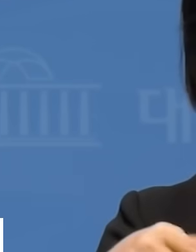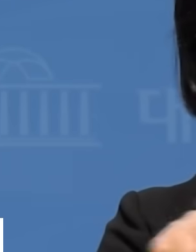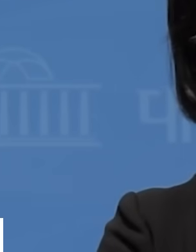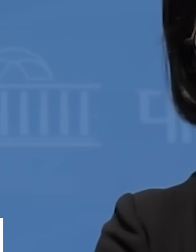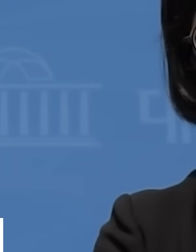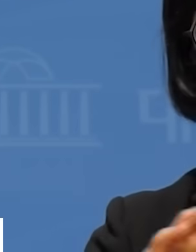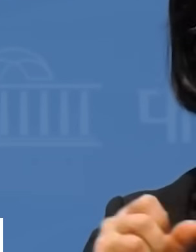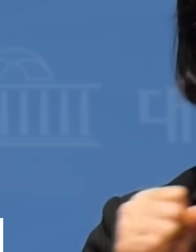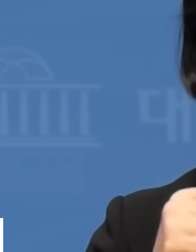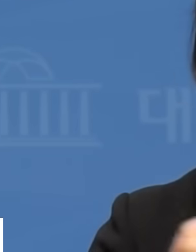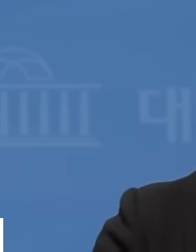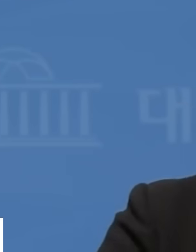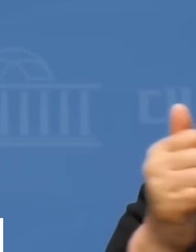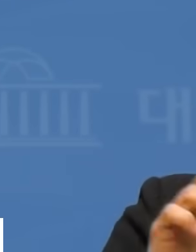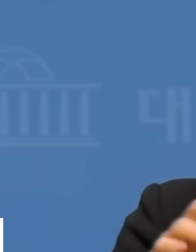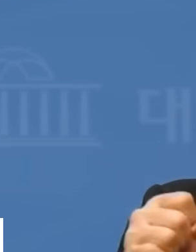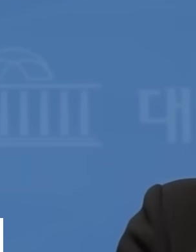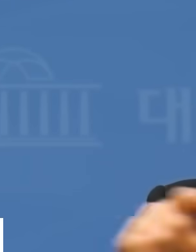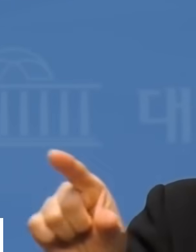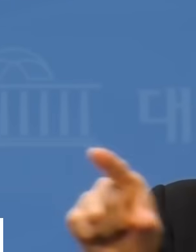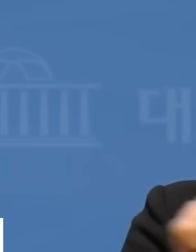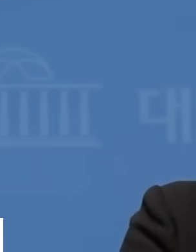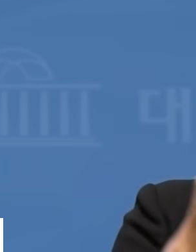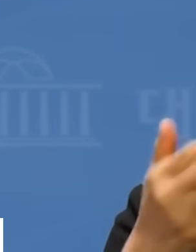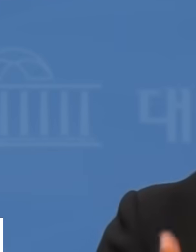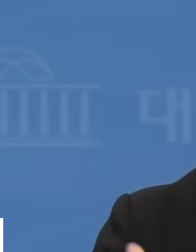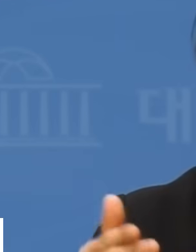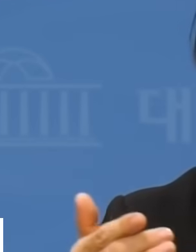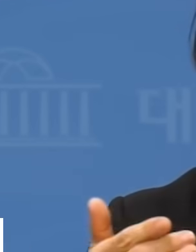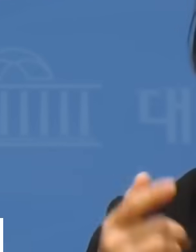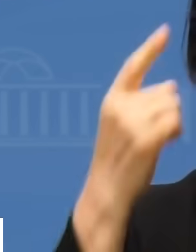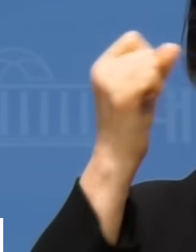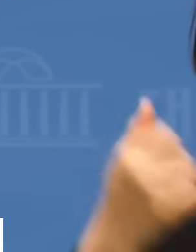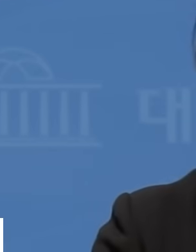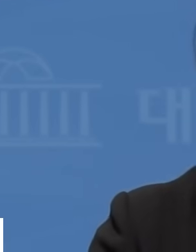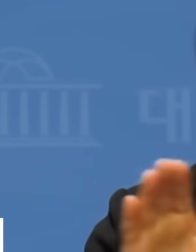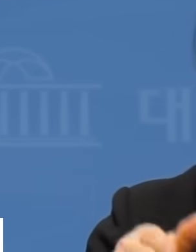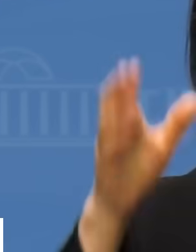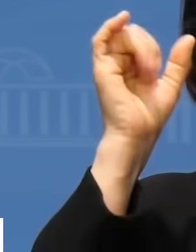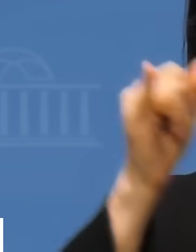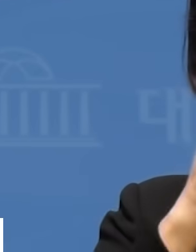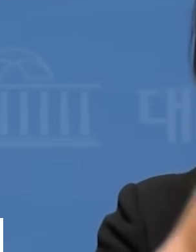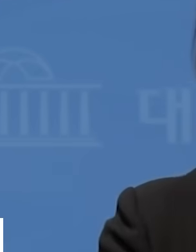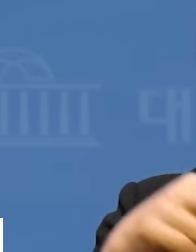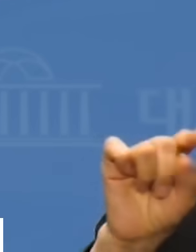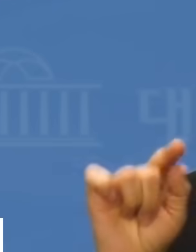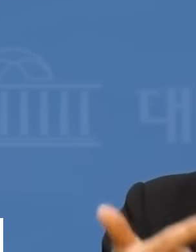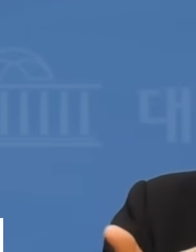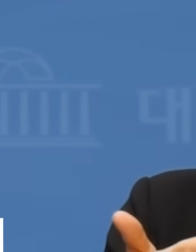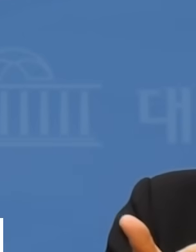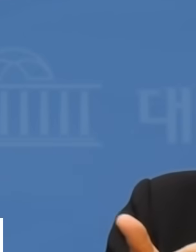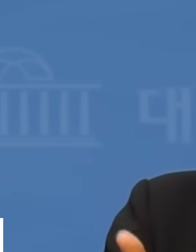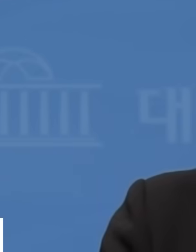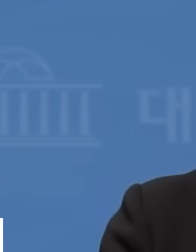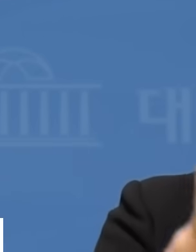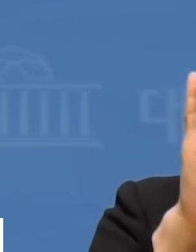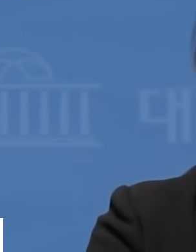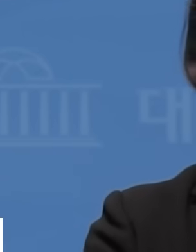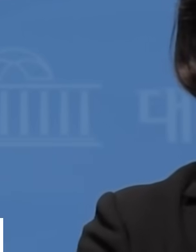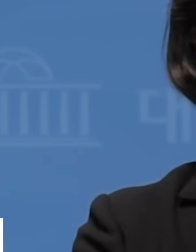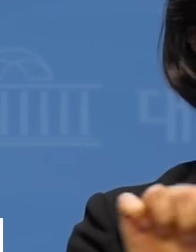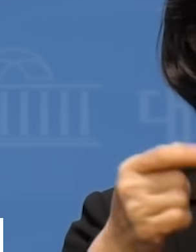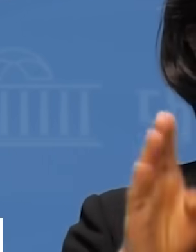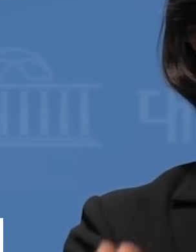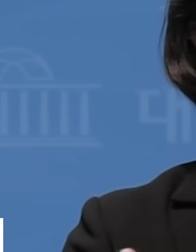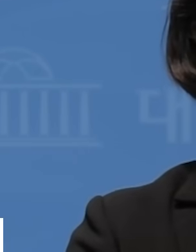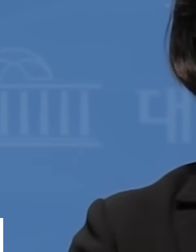국민의힘 이기는 국민의힘을 믿어주시리라 생각합니다. 그럼 이 기대를 안고 전상범 강북갑